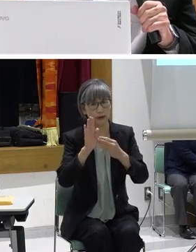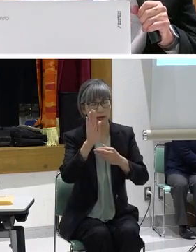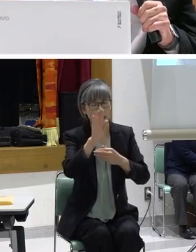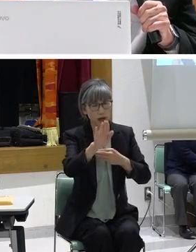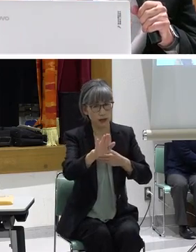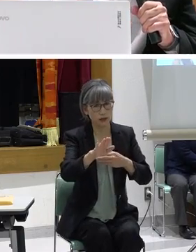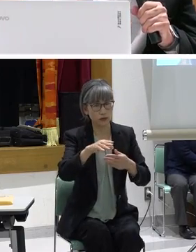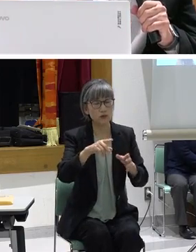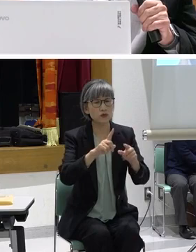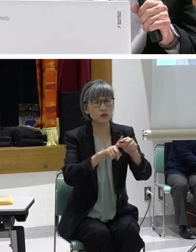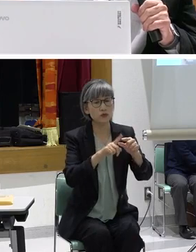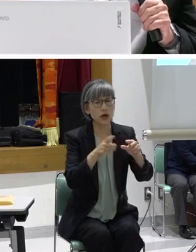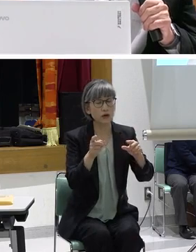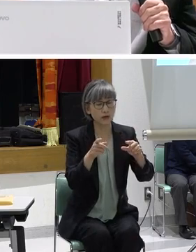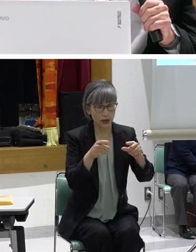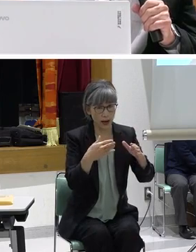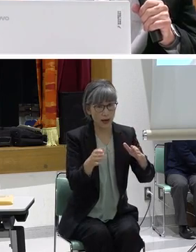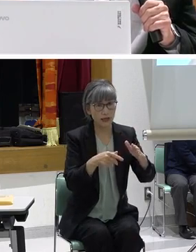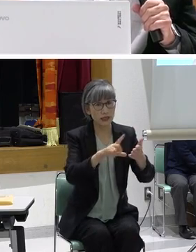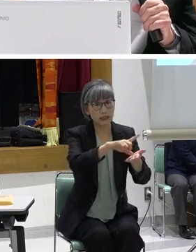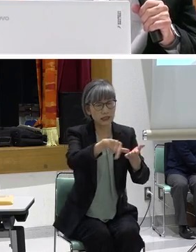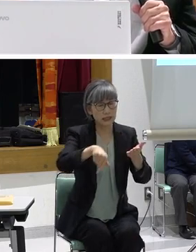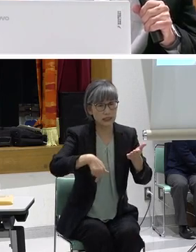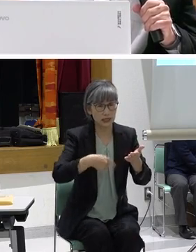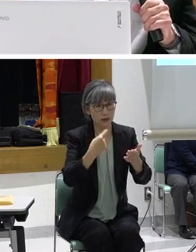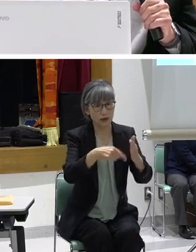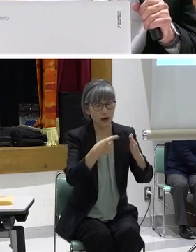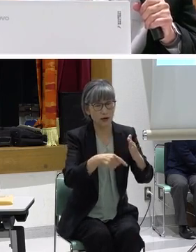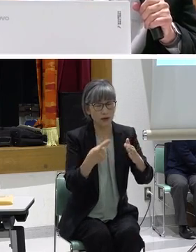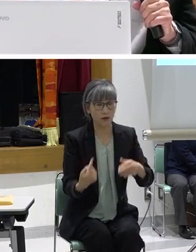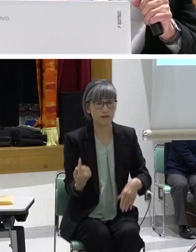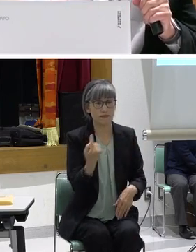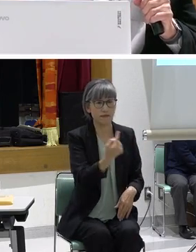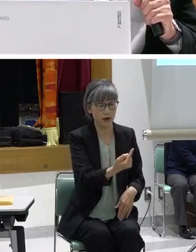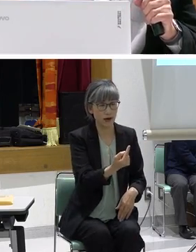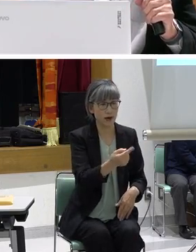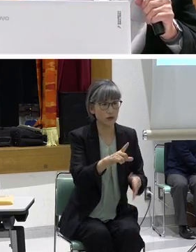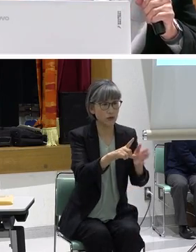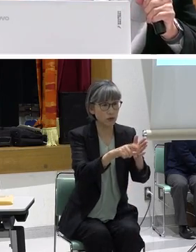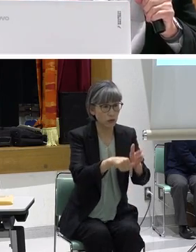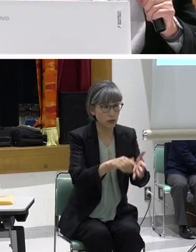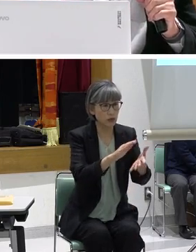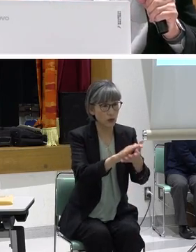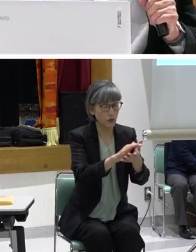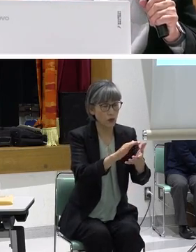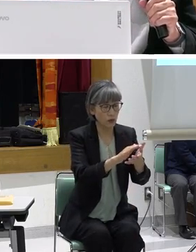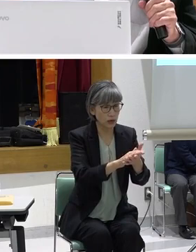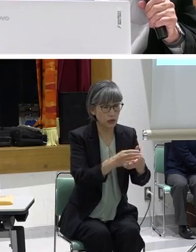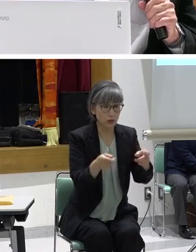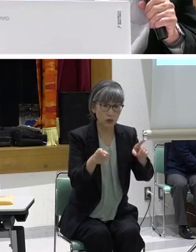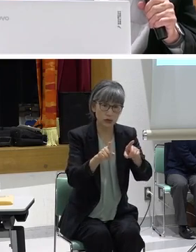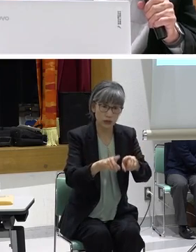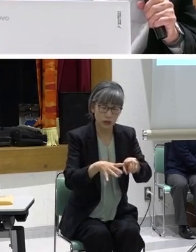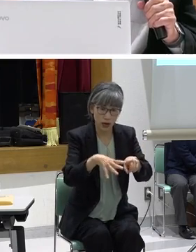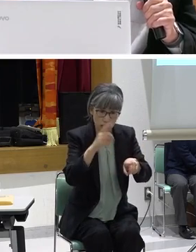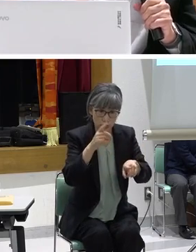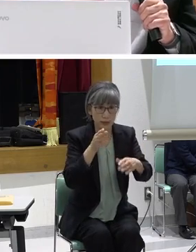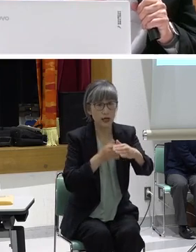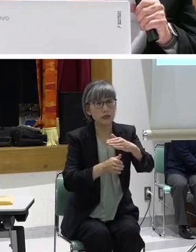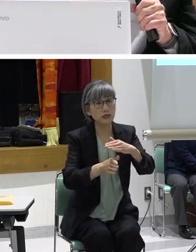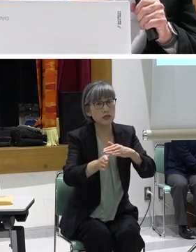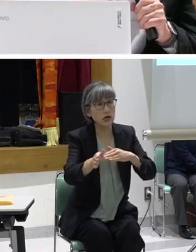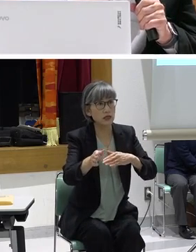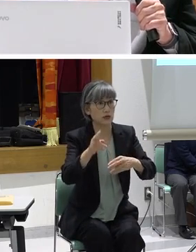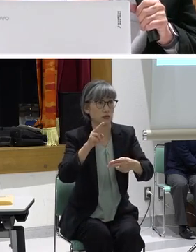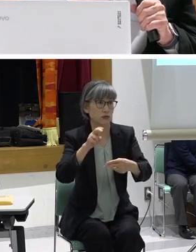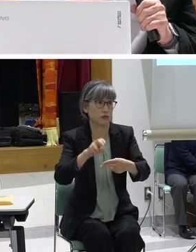ったんですけれども、その中学校時代に友人と初めて 地下鉄に乗った、そのこと